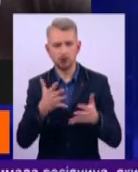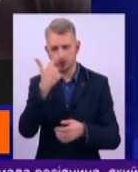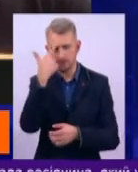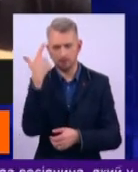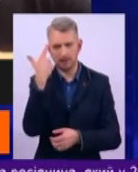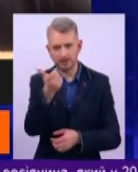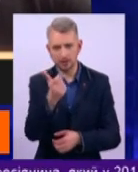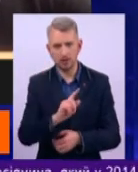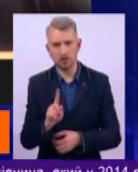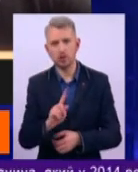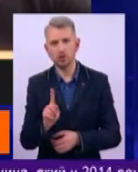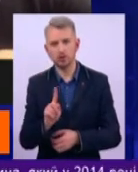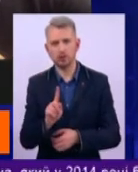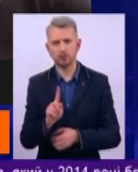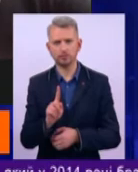посыл, что